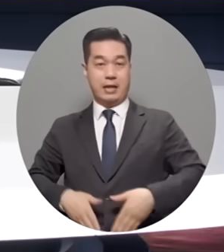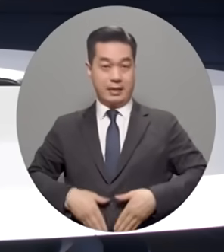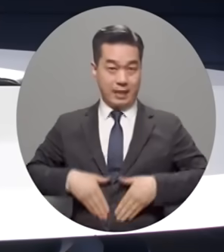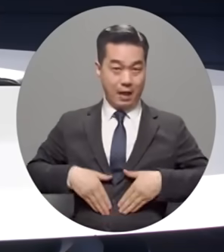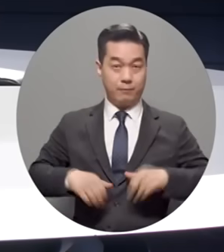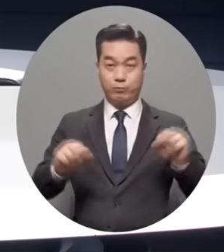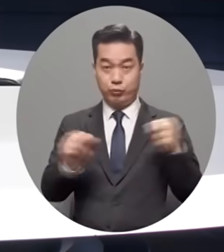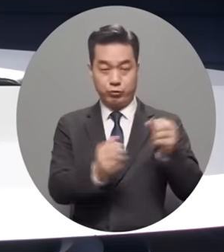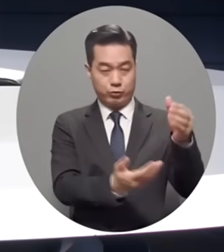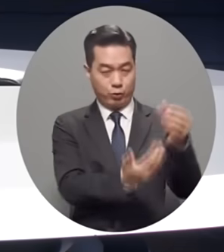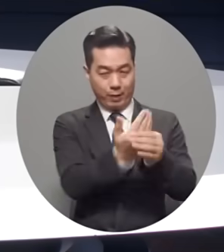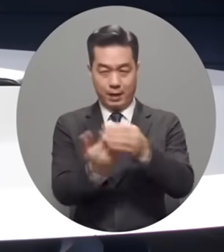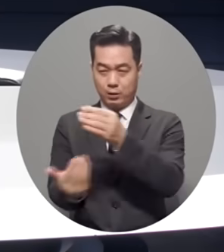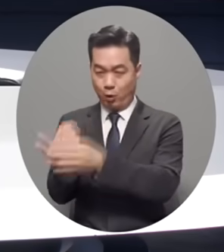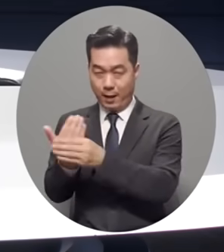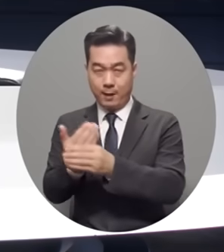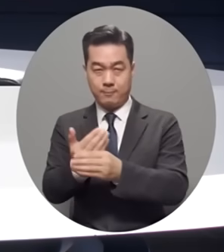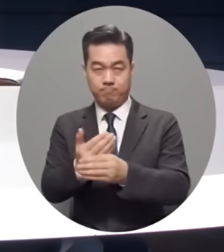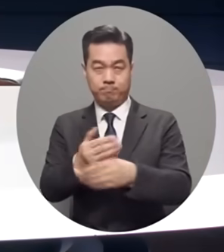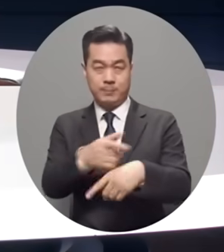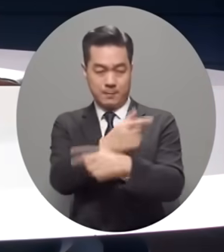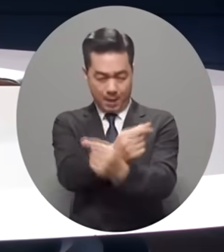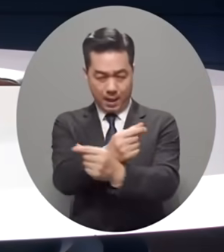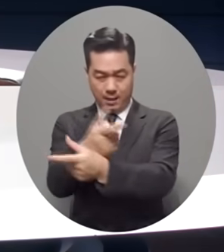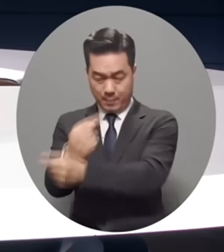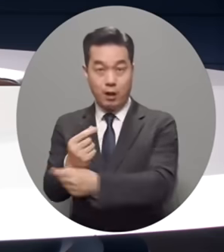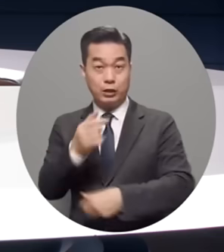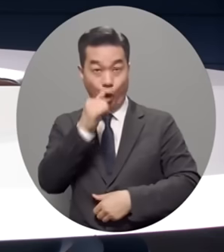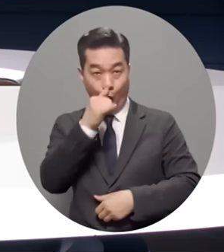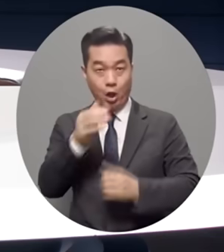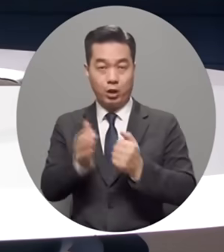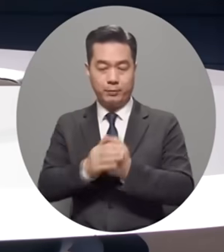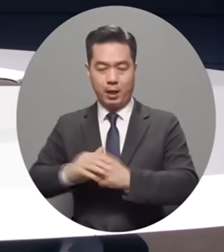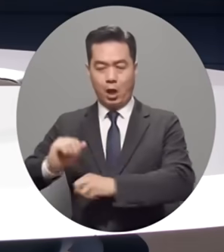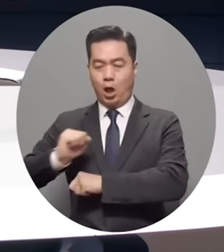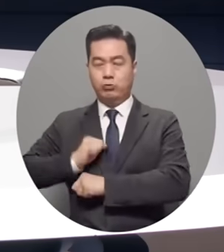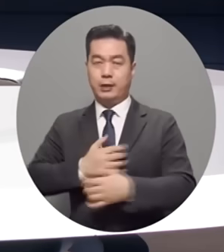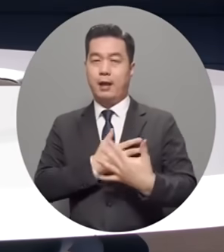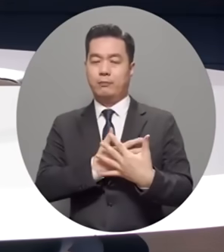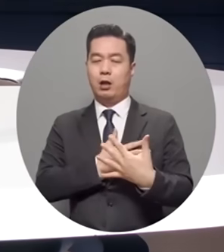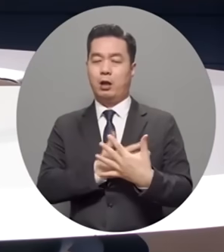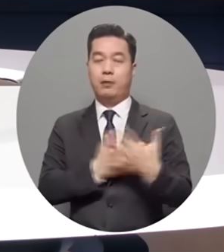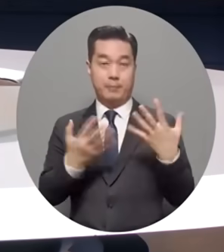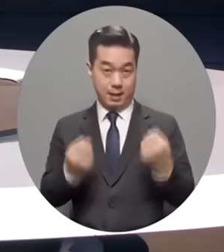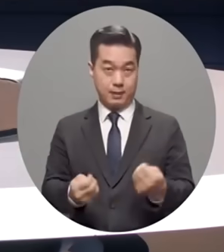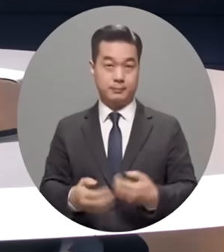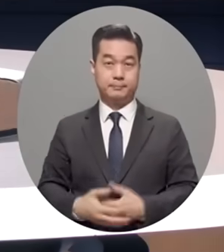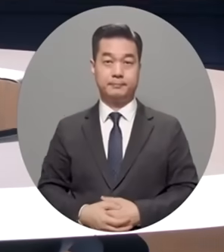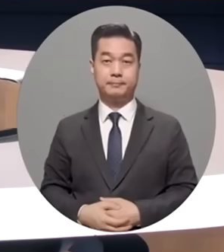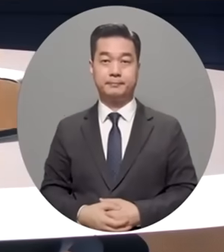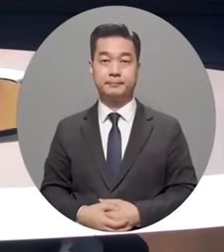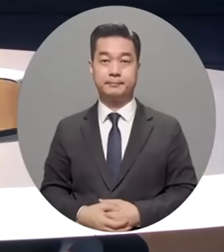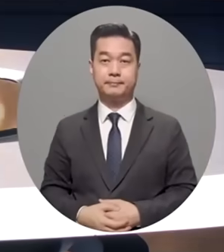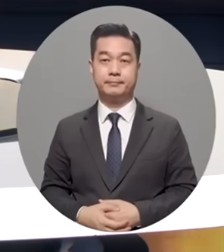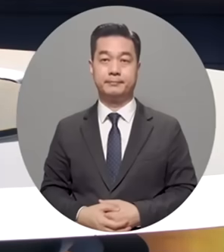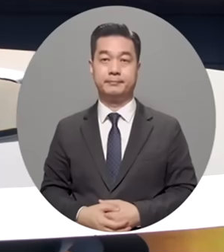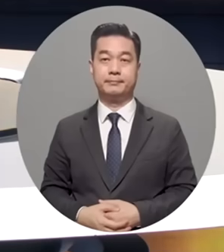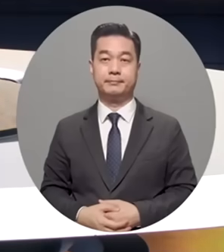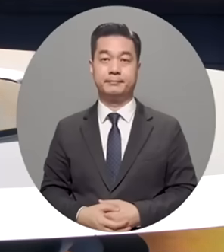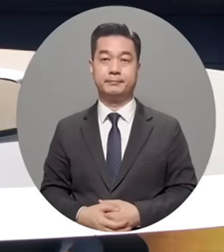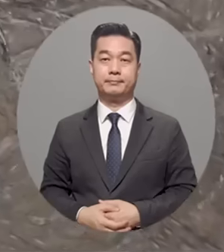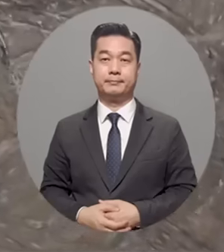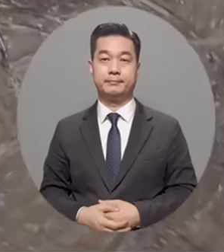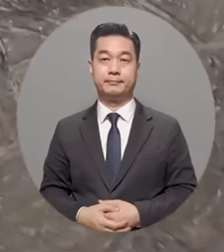대한 응징을 강조하면서 한반도의 군사적 긴장 수위가 높아지고 있습니다. 홍의표 기자가 취재했습니다.